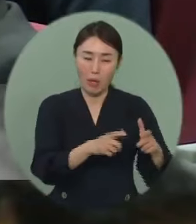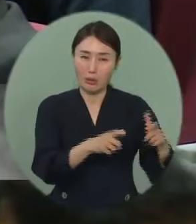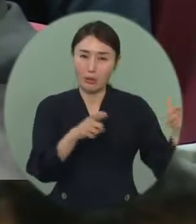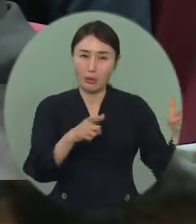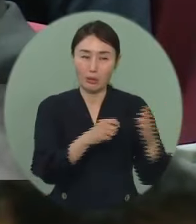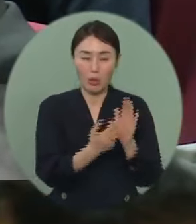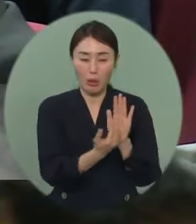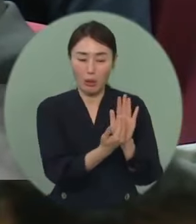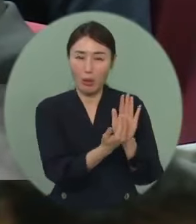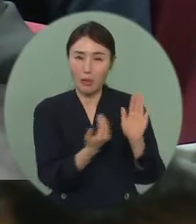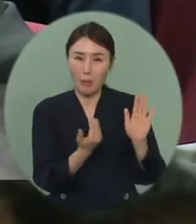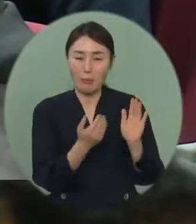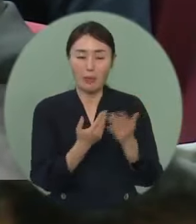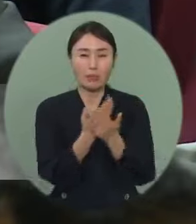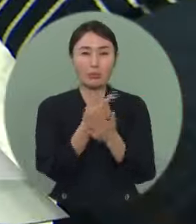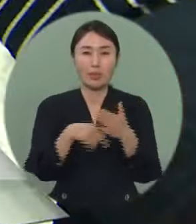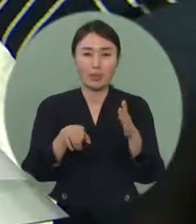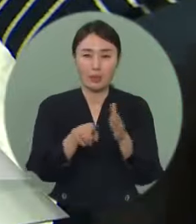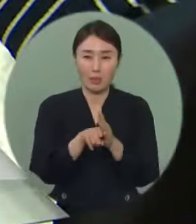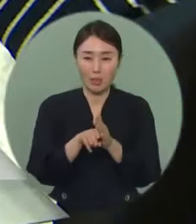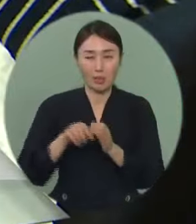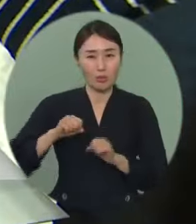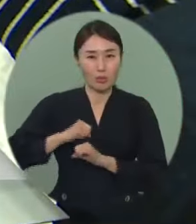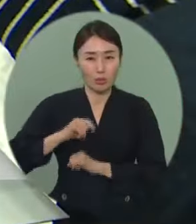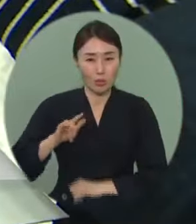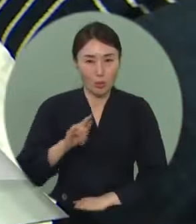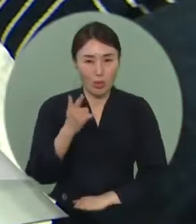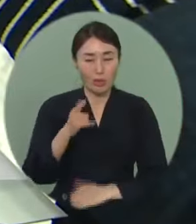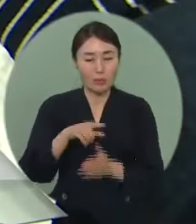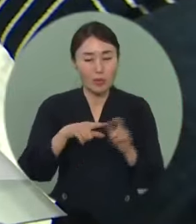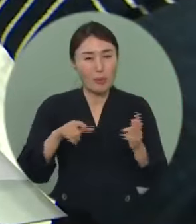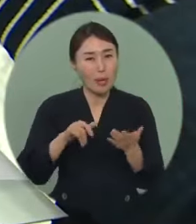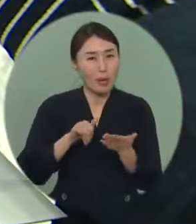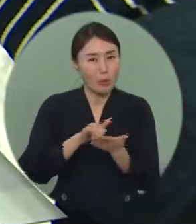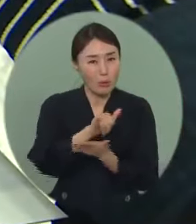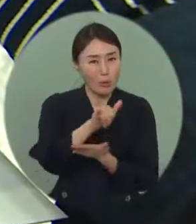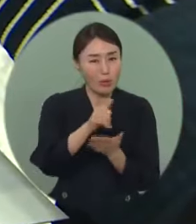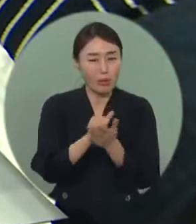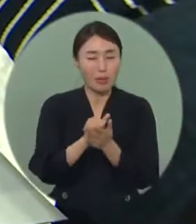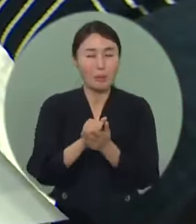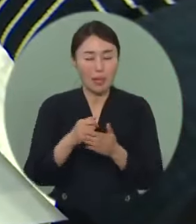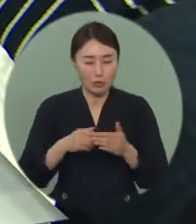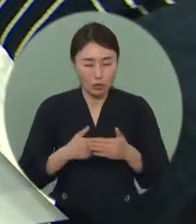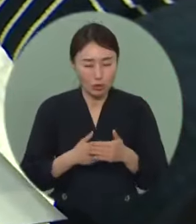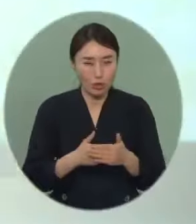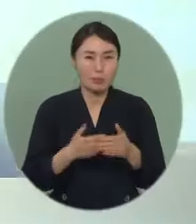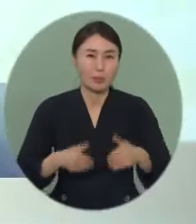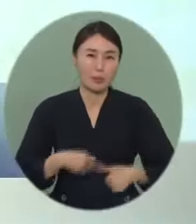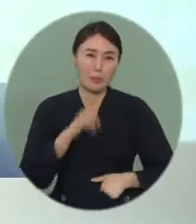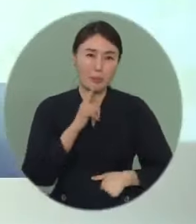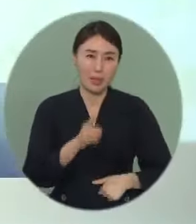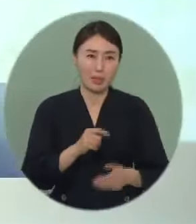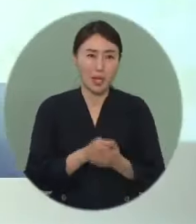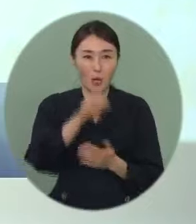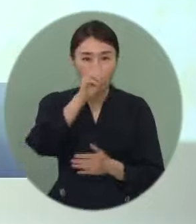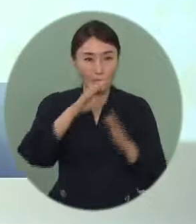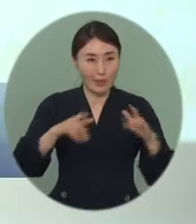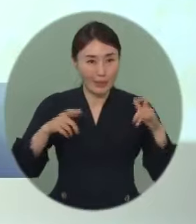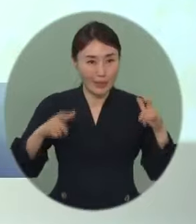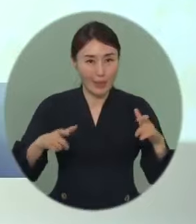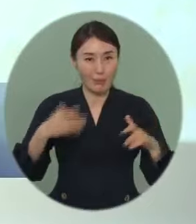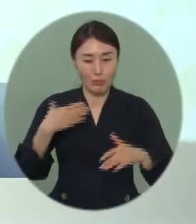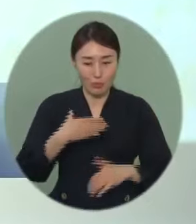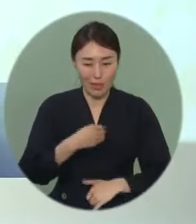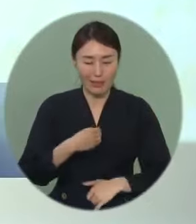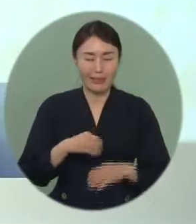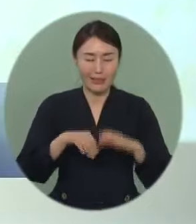위해선 하루빨리 군공항과 민간공항 동시 이전을 추진해야 한다는 취지였습니다. 광주와 전남과 무안을